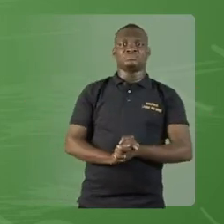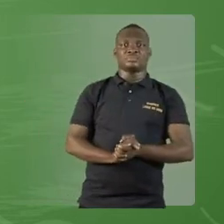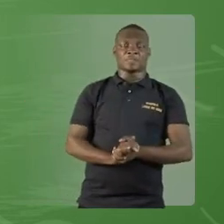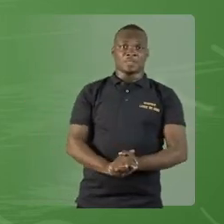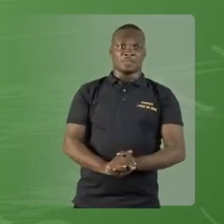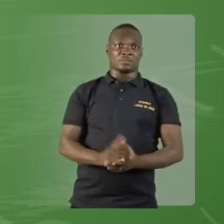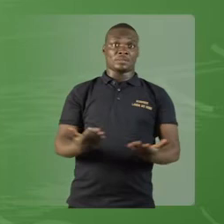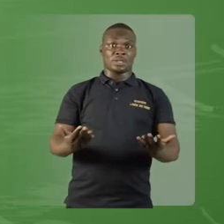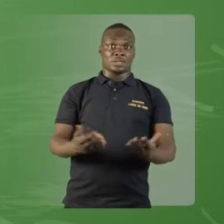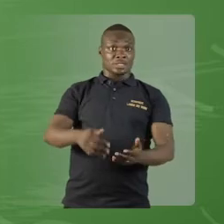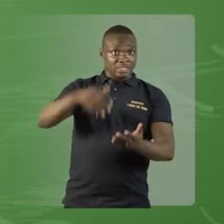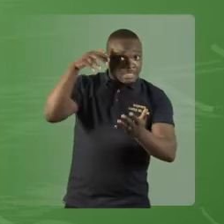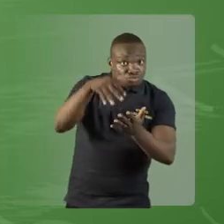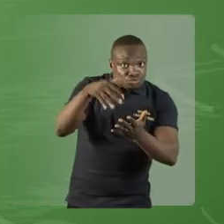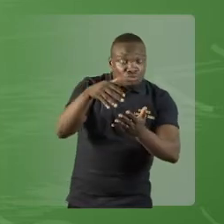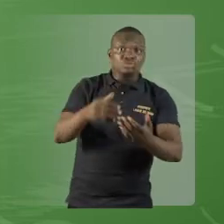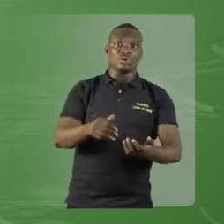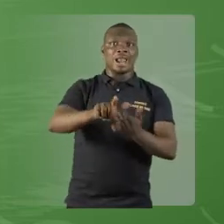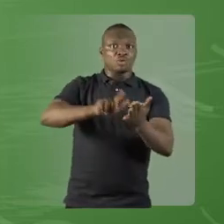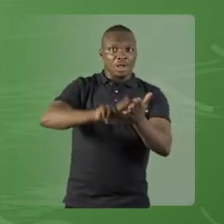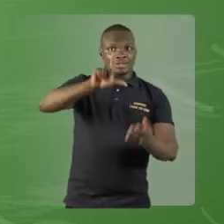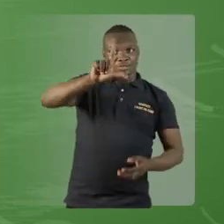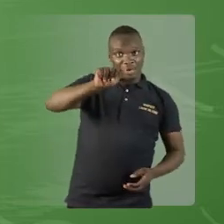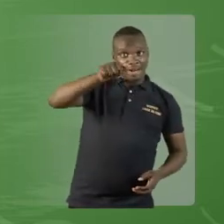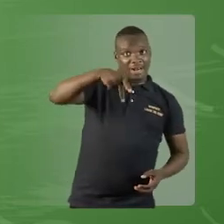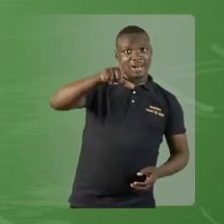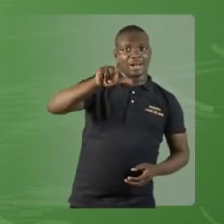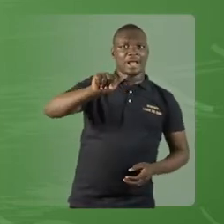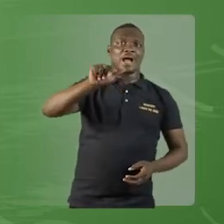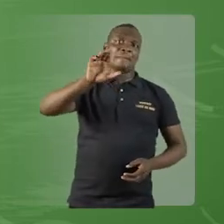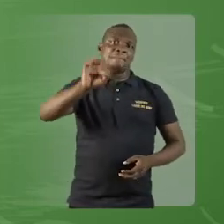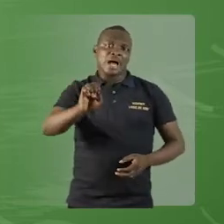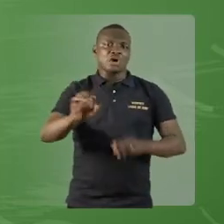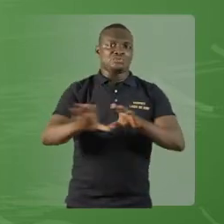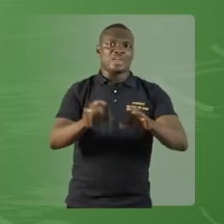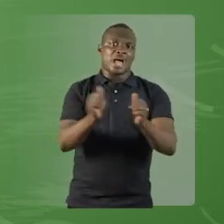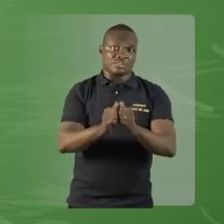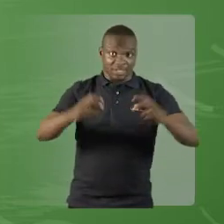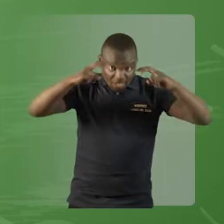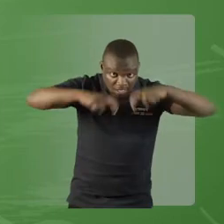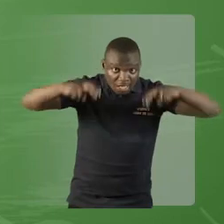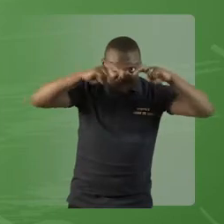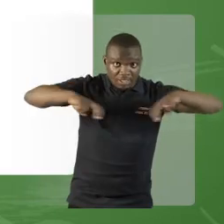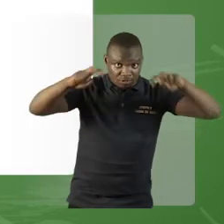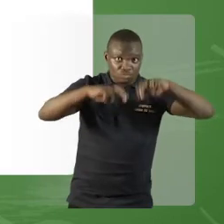L'étude de la force de Laplace se fera à travers une expérience, qui est l'expérience de la tige de